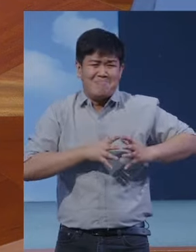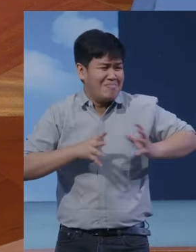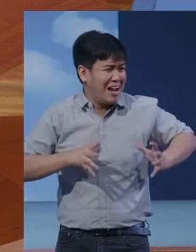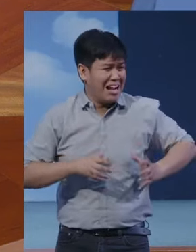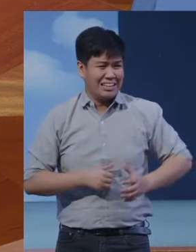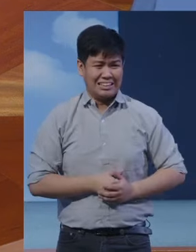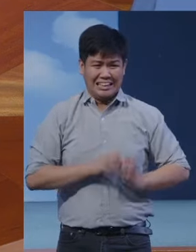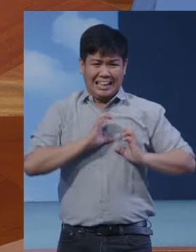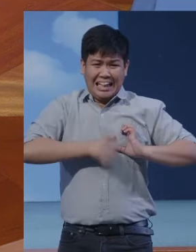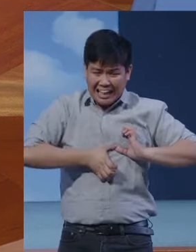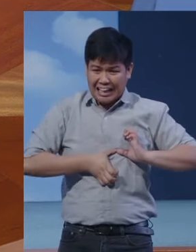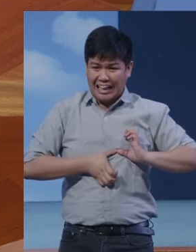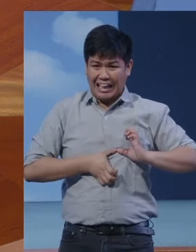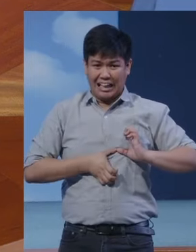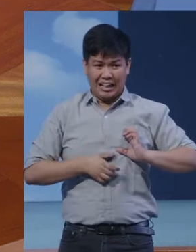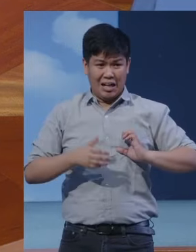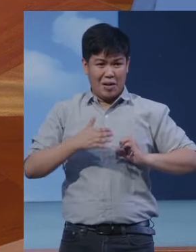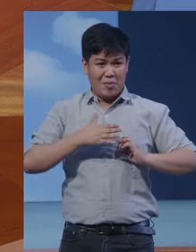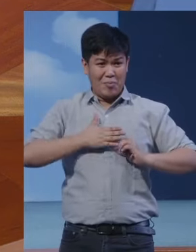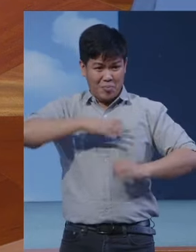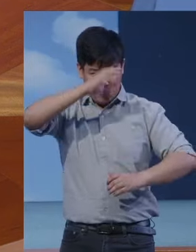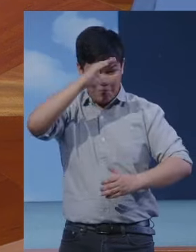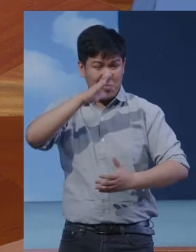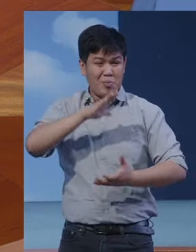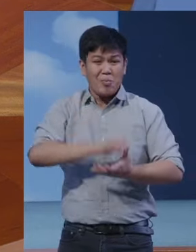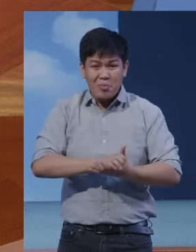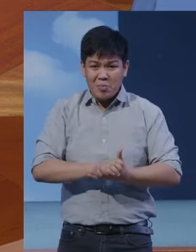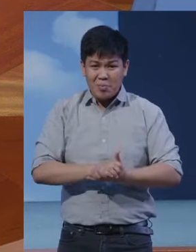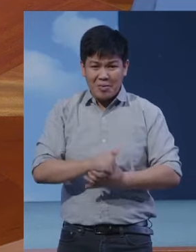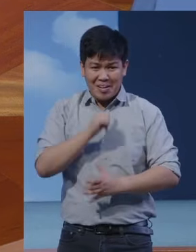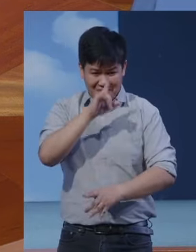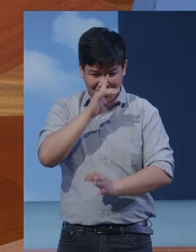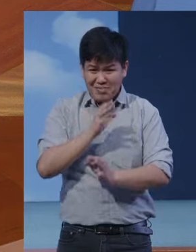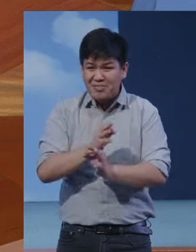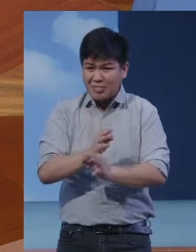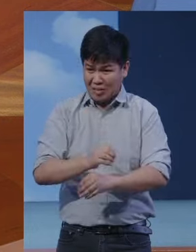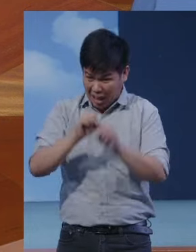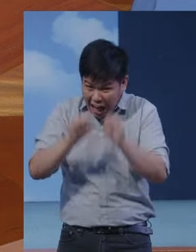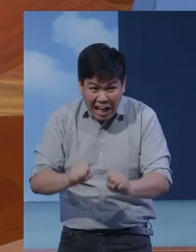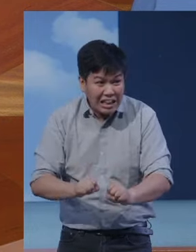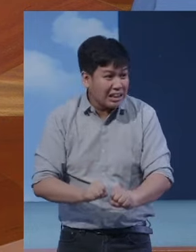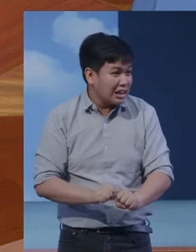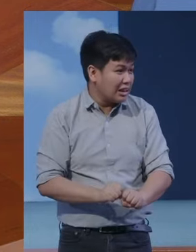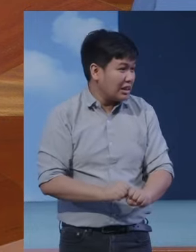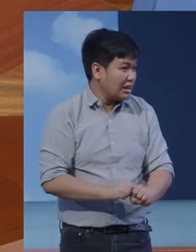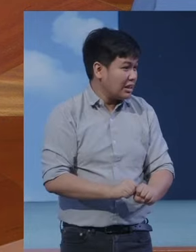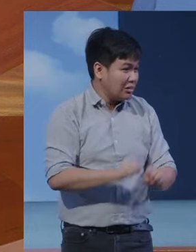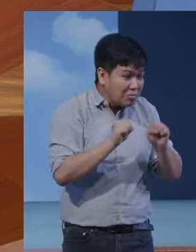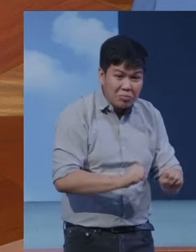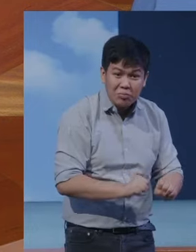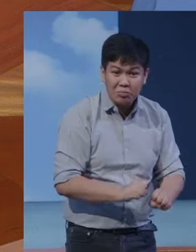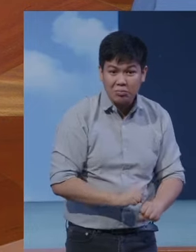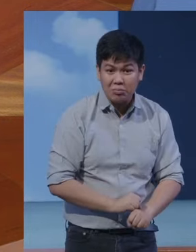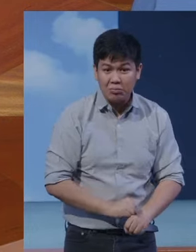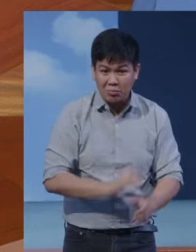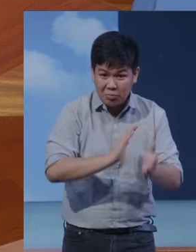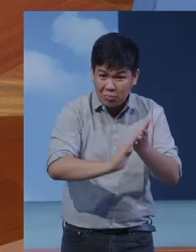naging Unfaithful ang kanyang asawa pede na